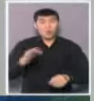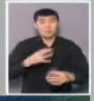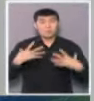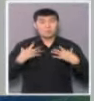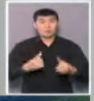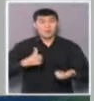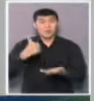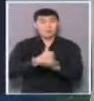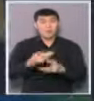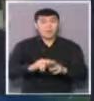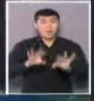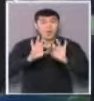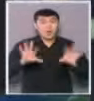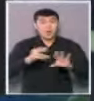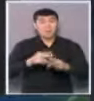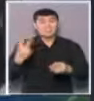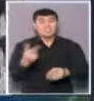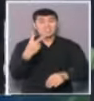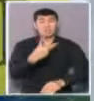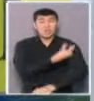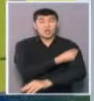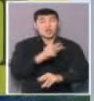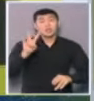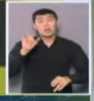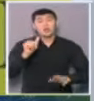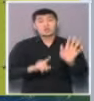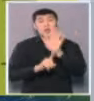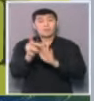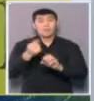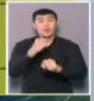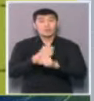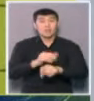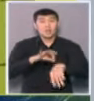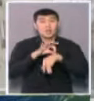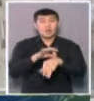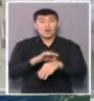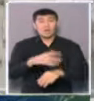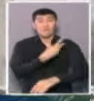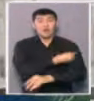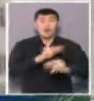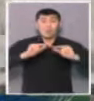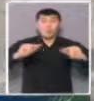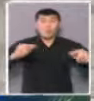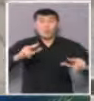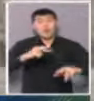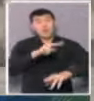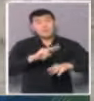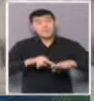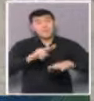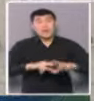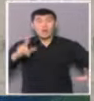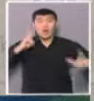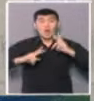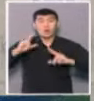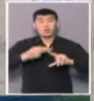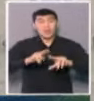сақтау басқармасының хабарлауынша екпенің екінші партиясы наурыз айының басында жеткізілмек. Енді вакцинаны педагогтар, учаскелік полицейлер,